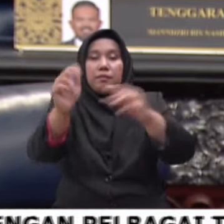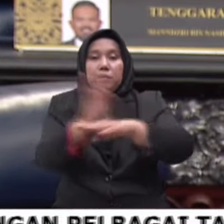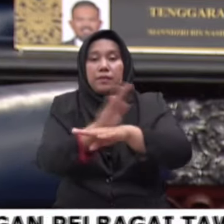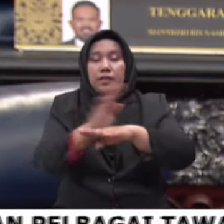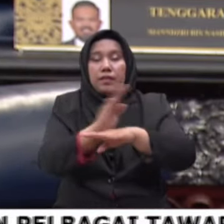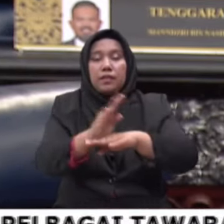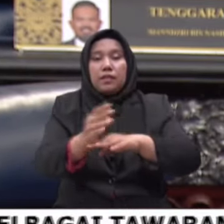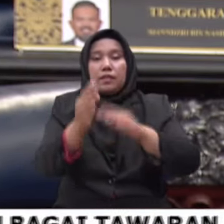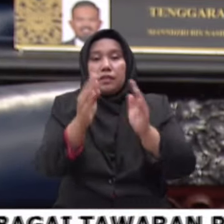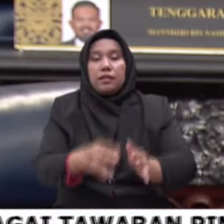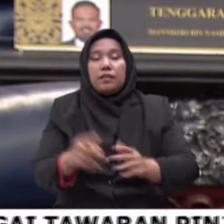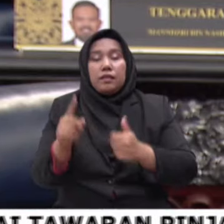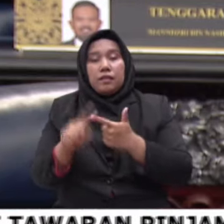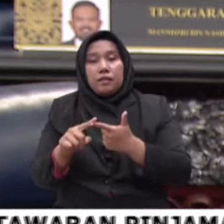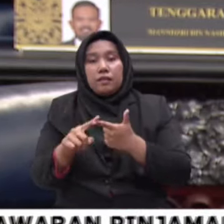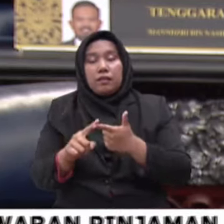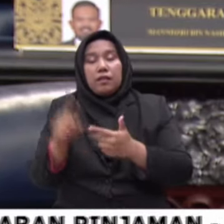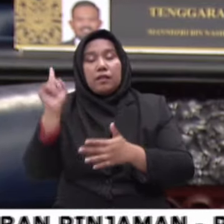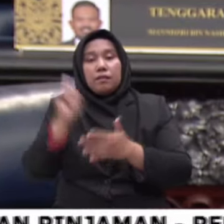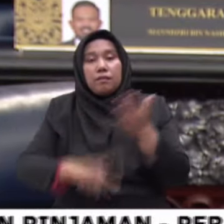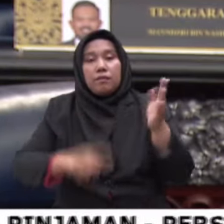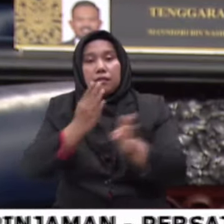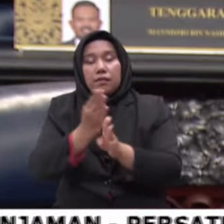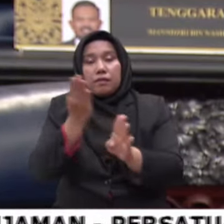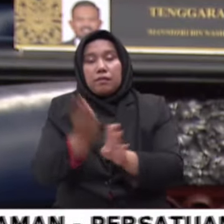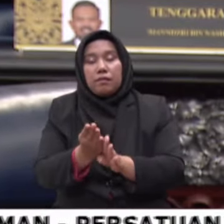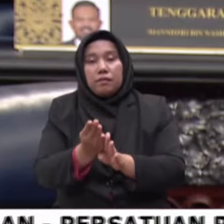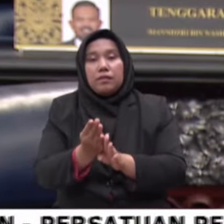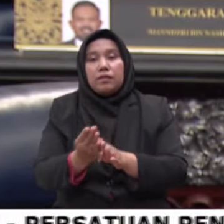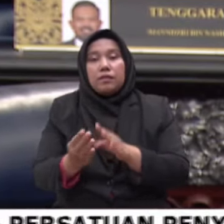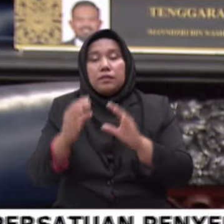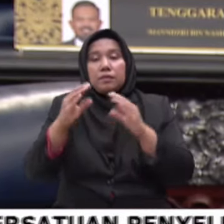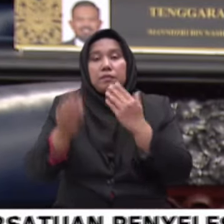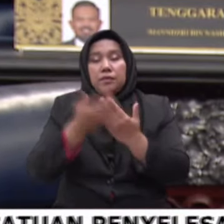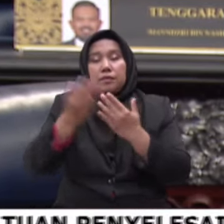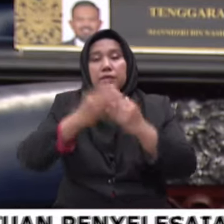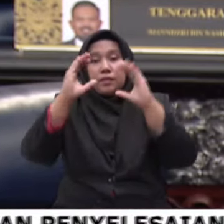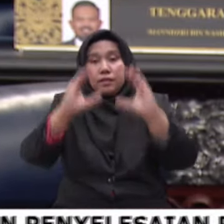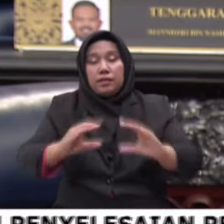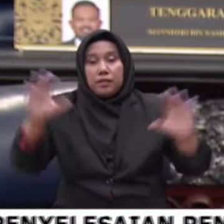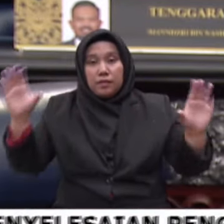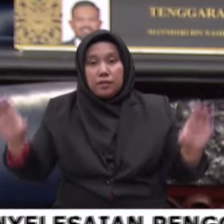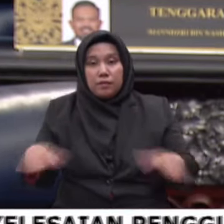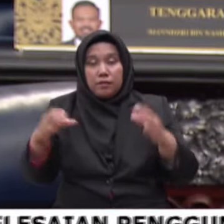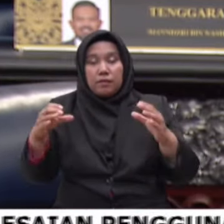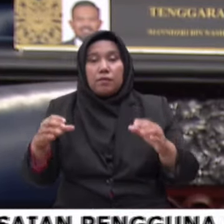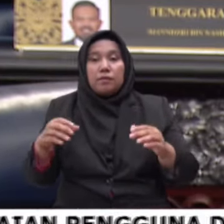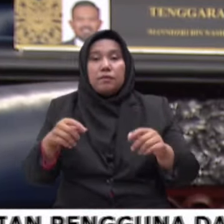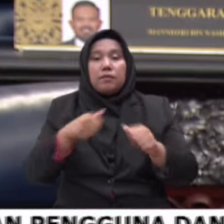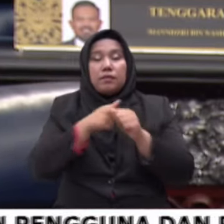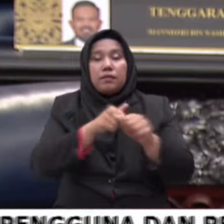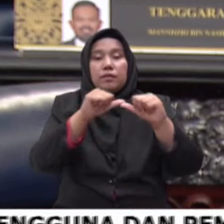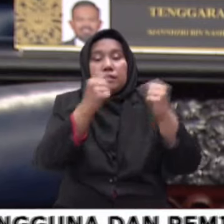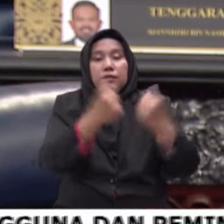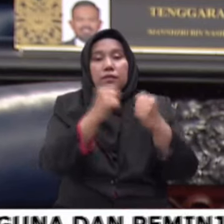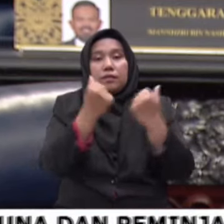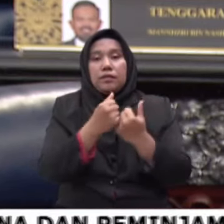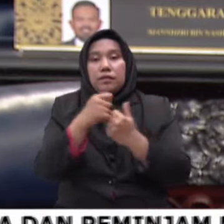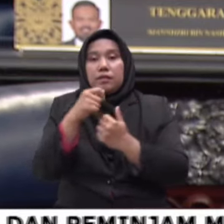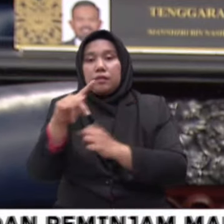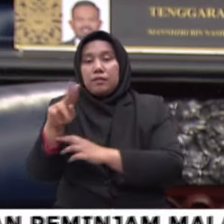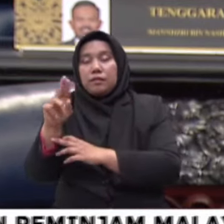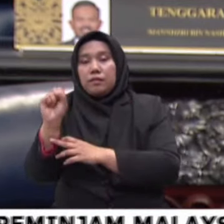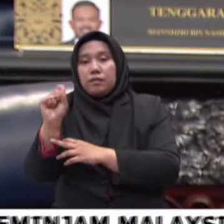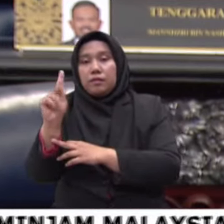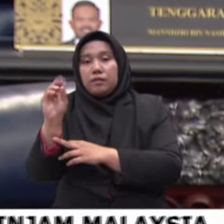yang terkesan. Kedua, apakah bentuk pemudah cara yang yang dilaksanakan menerusi agensi-agensi berkaitan KUSKOP bagi